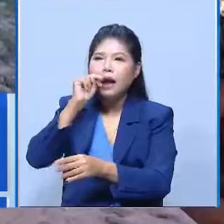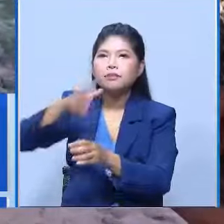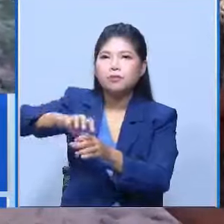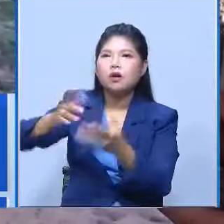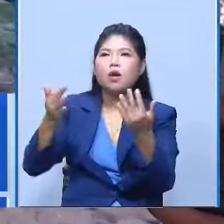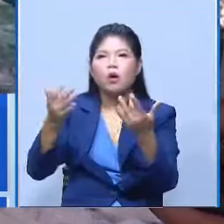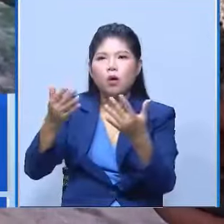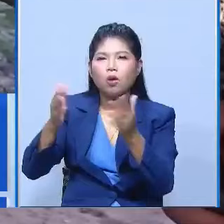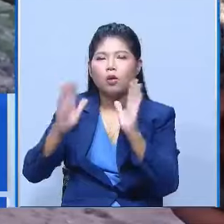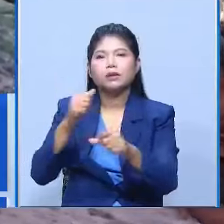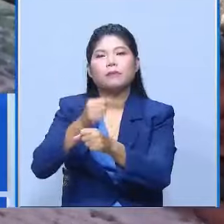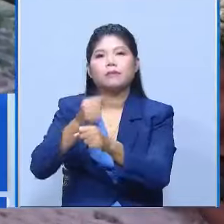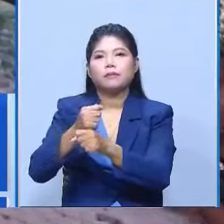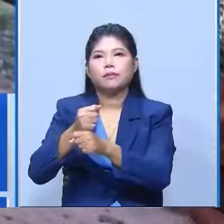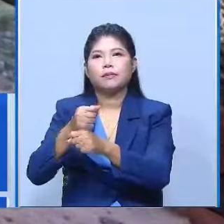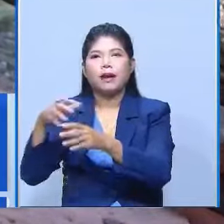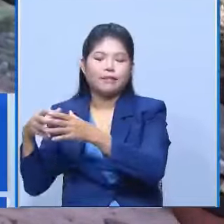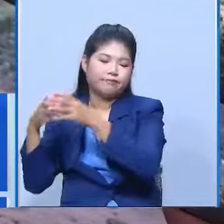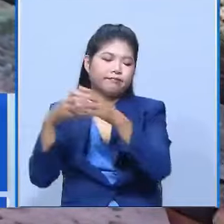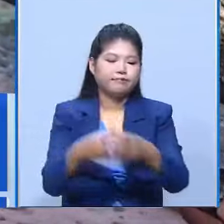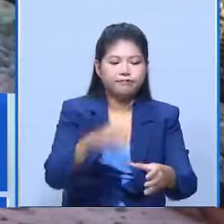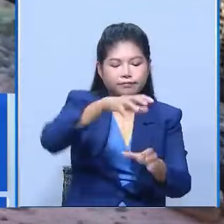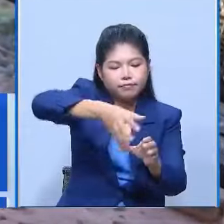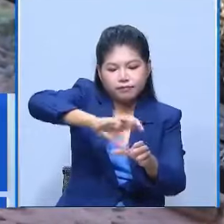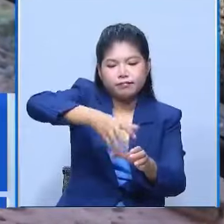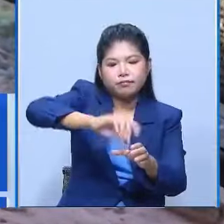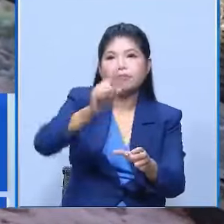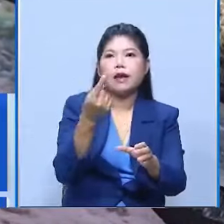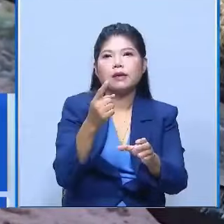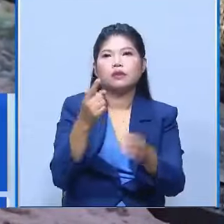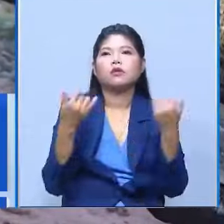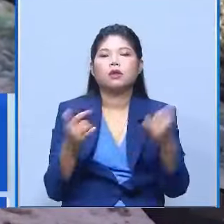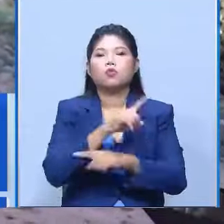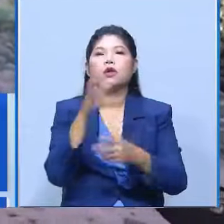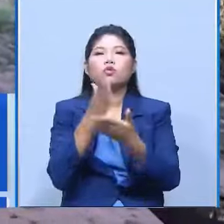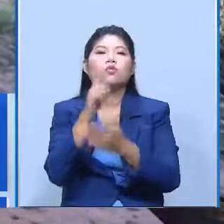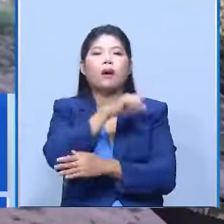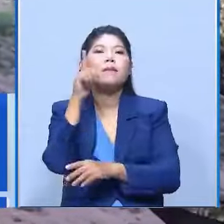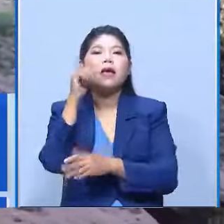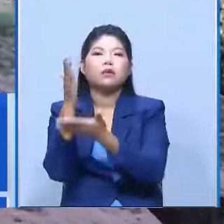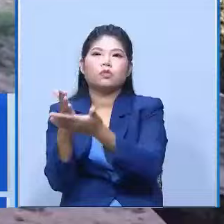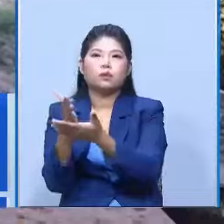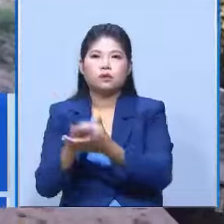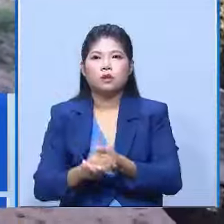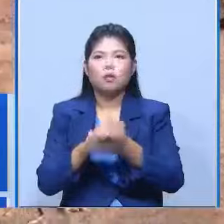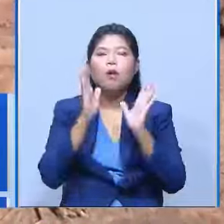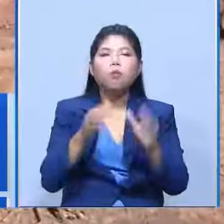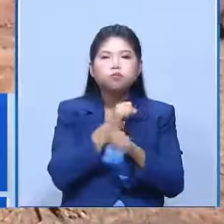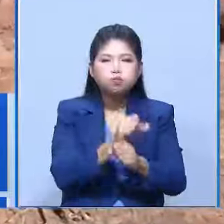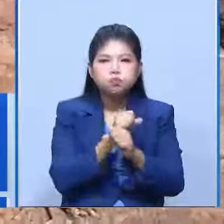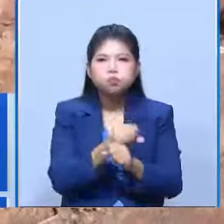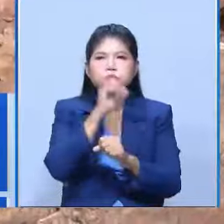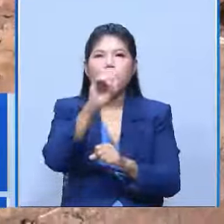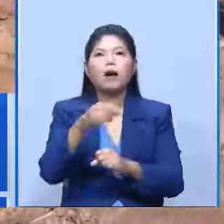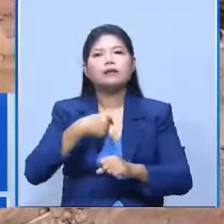ารทางเจ้าหน้าที่ถึงจะเข้ามาติดตั้งเพราะว่าช่วงนี้หยุดยาววันแม่นะคะผู้สูงอายุบางคนก็บอกว่า